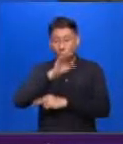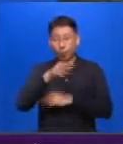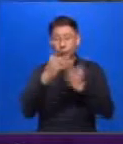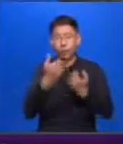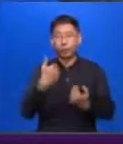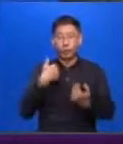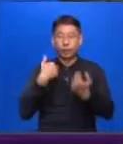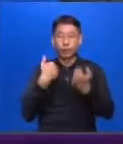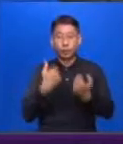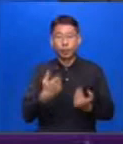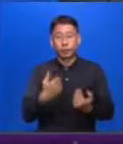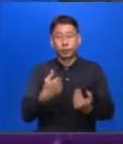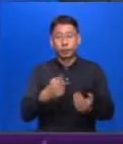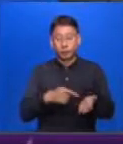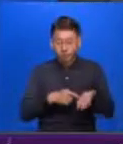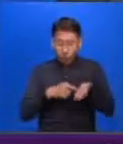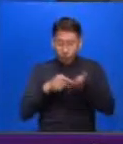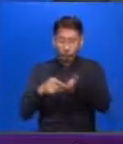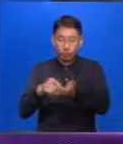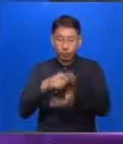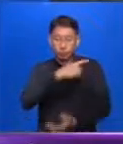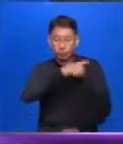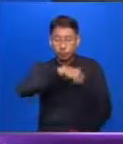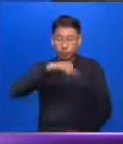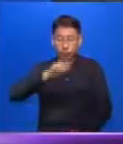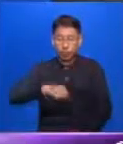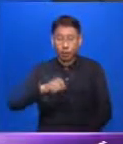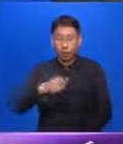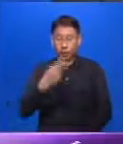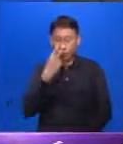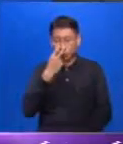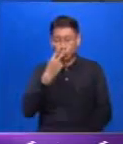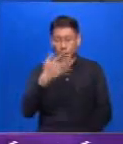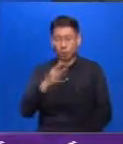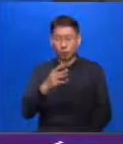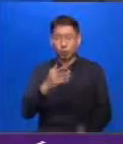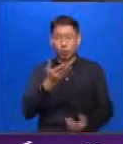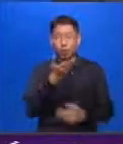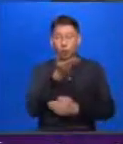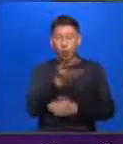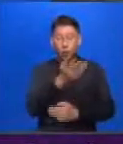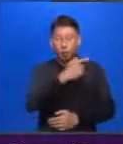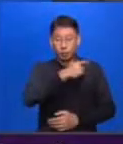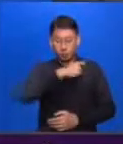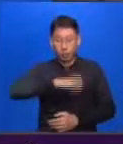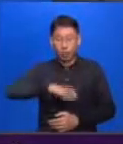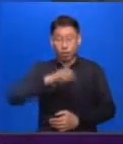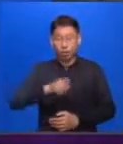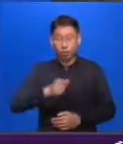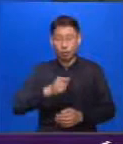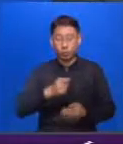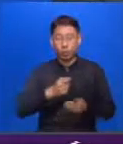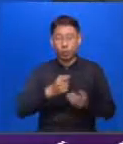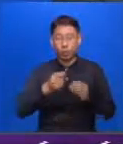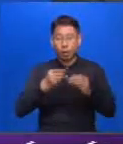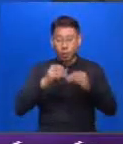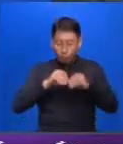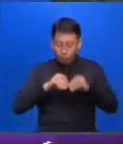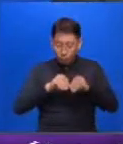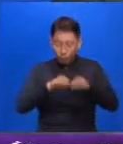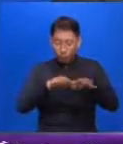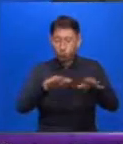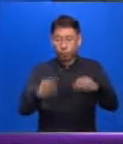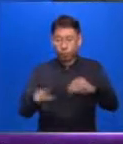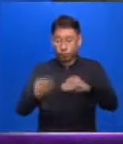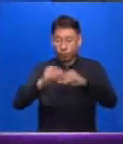พนักงานอัยการได้ยื่นอุทธรณ์คำพิพากษาของศาลแพ่งพร้อมคำร้องขอให้ศาลอุทธรณ์สั่งทุเลาการบังคับตามคำพิพากษ